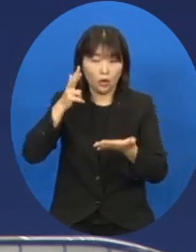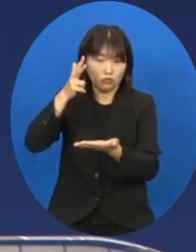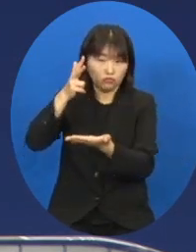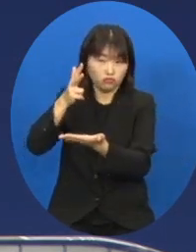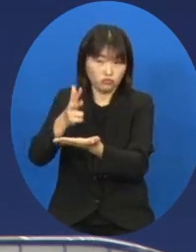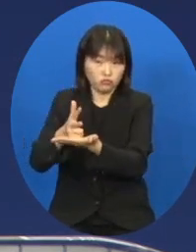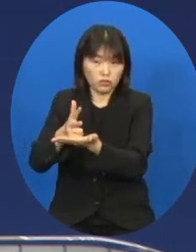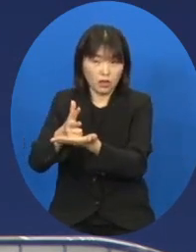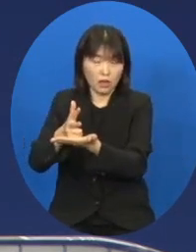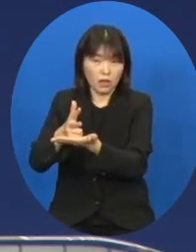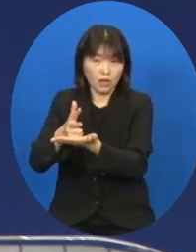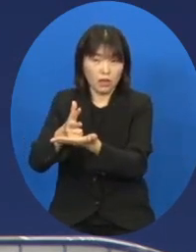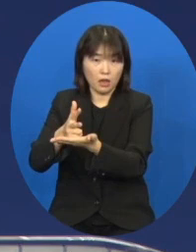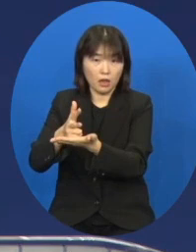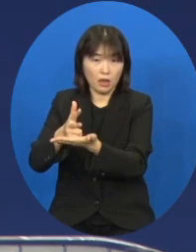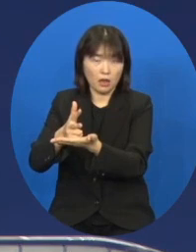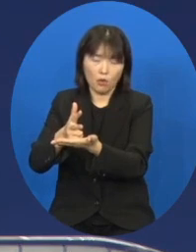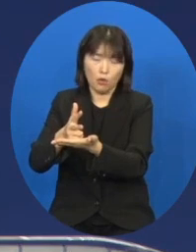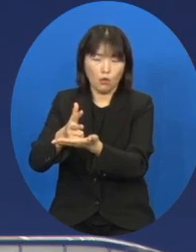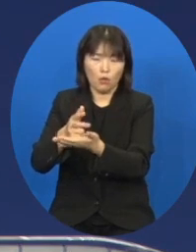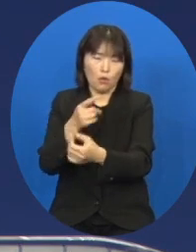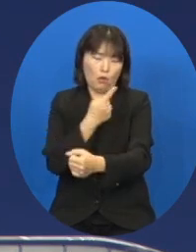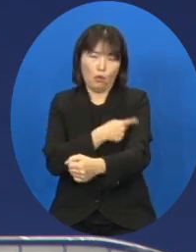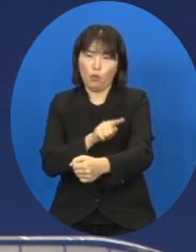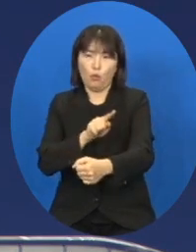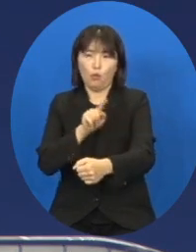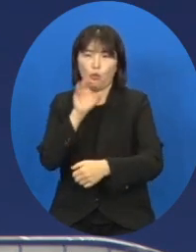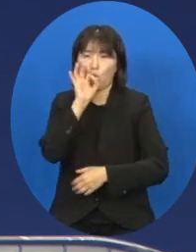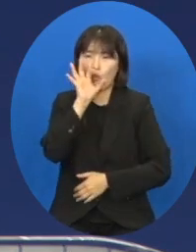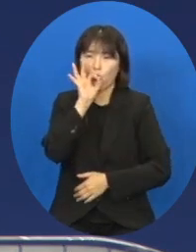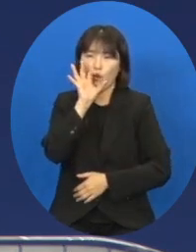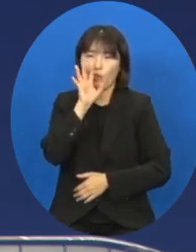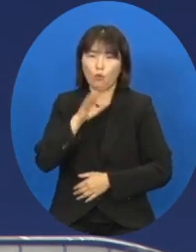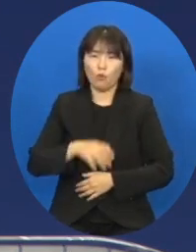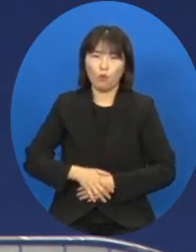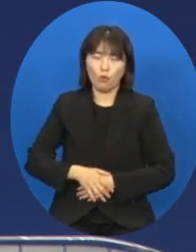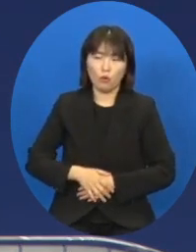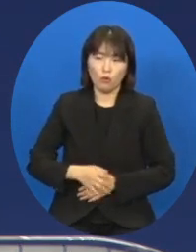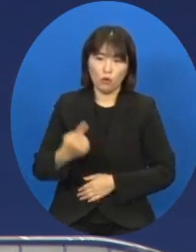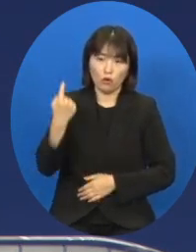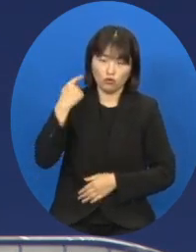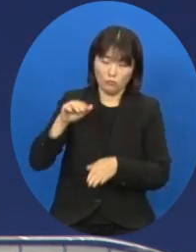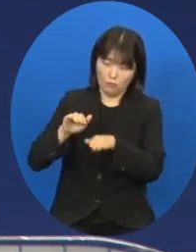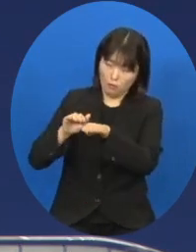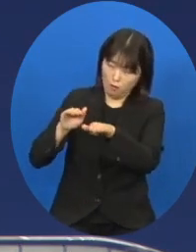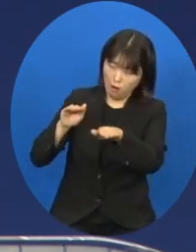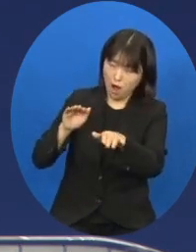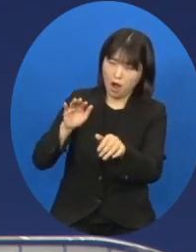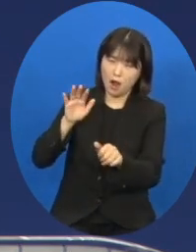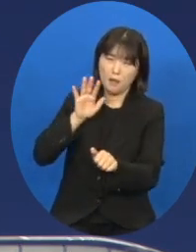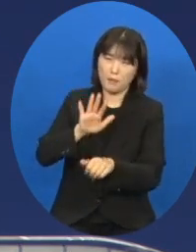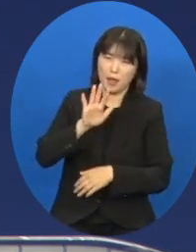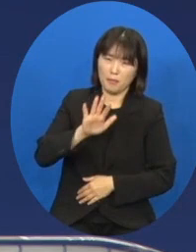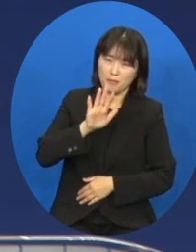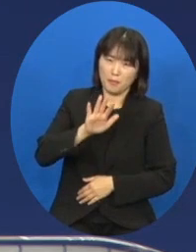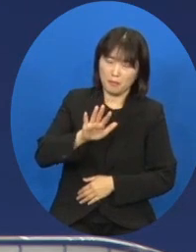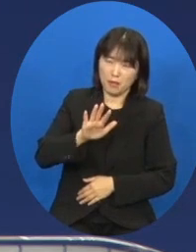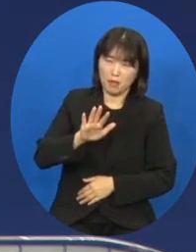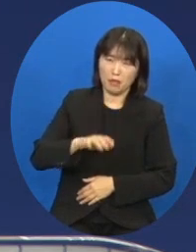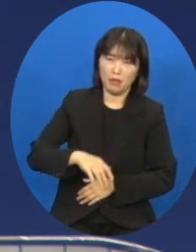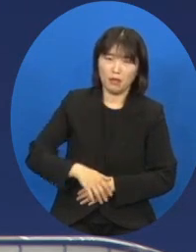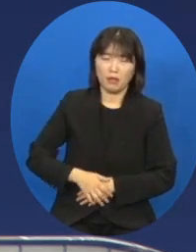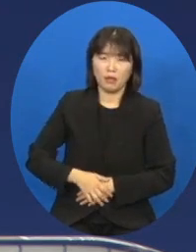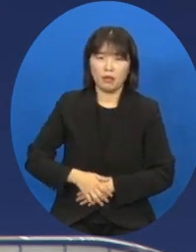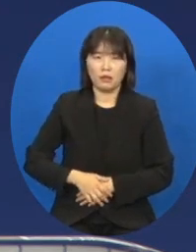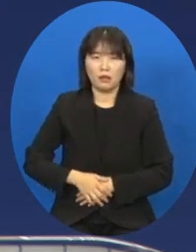그러는데 도무지 자기 실력으로는 주차가 안 되는 겁니다. 뒤에 차들은 쫙 밀려서 빵빵거리기만 하지.